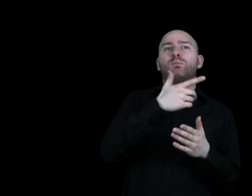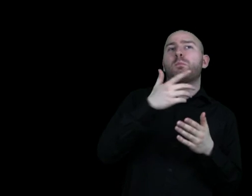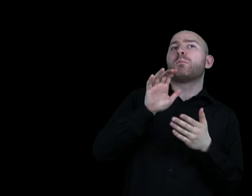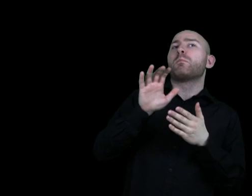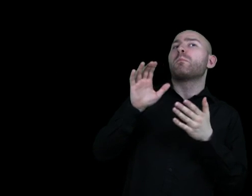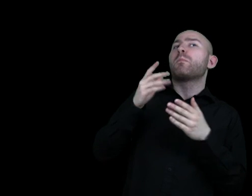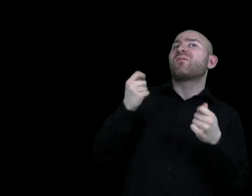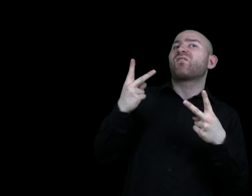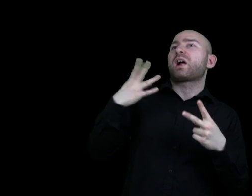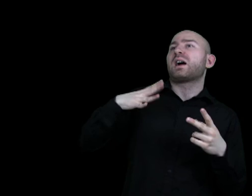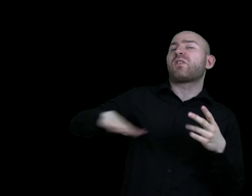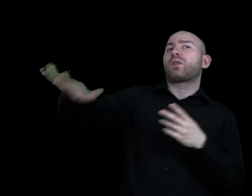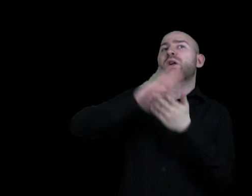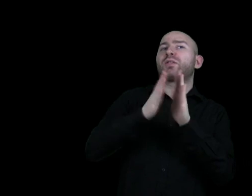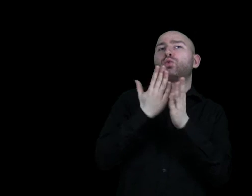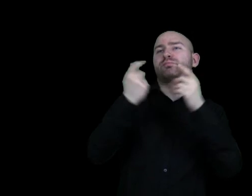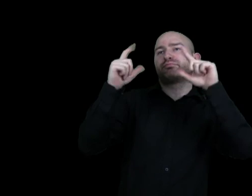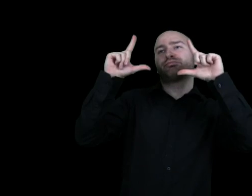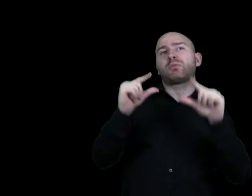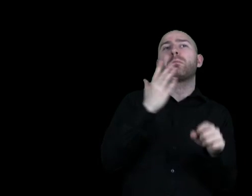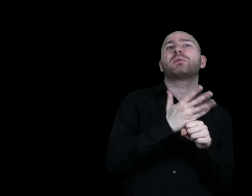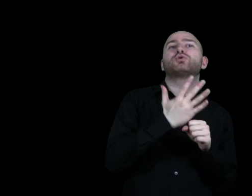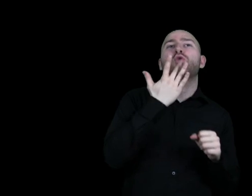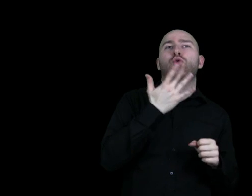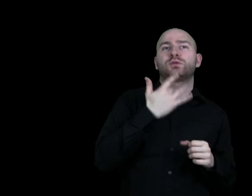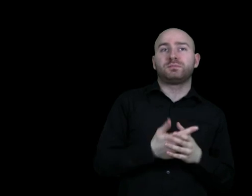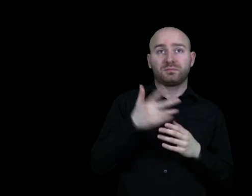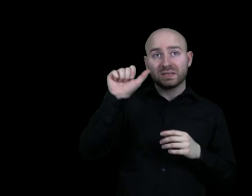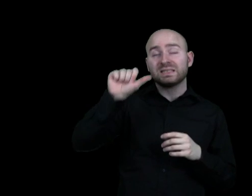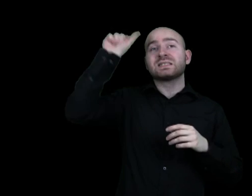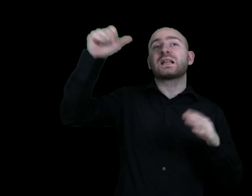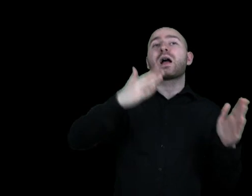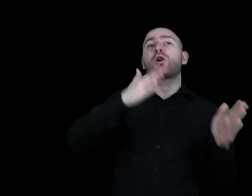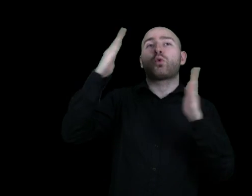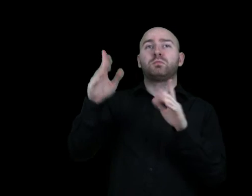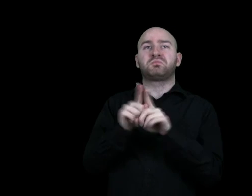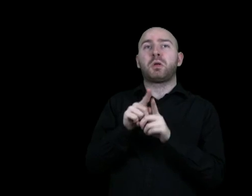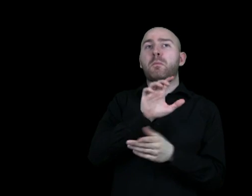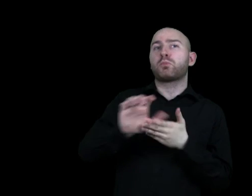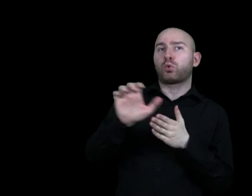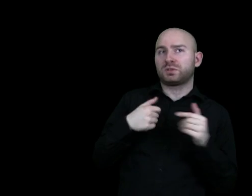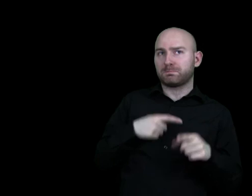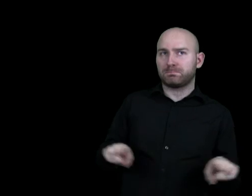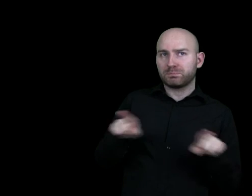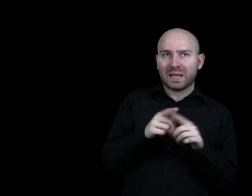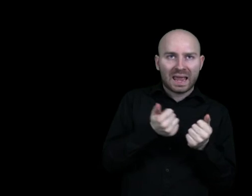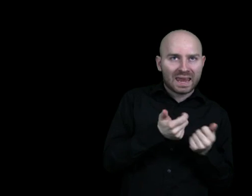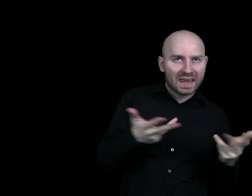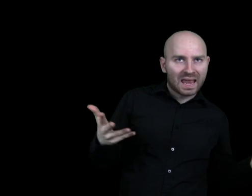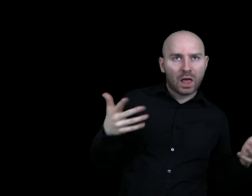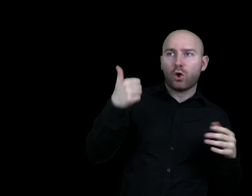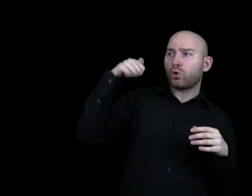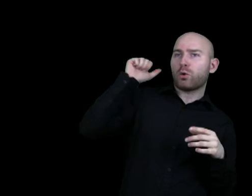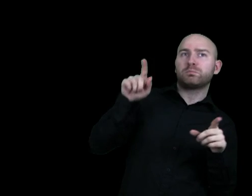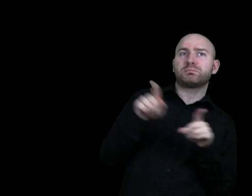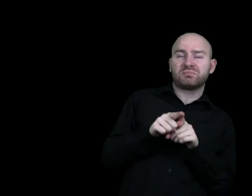Więc wartość rynkowa kolejnego jabłka wyniesi 50 groszy. I w następnym roku, chociaż wytworzono tyle samo owoców, co w roku poprzednim,